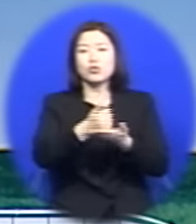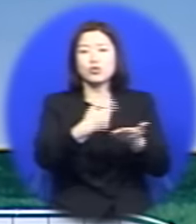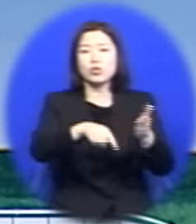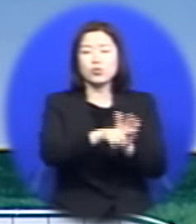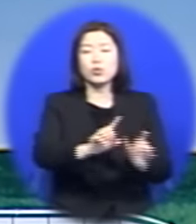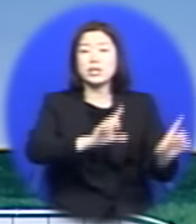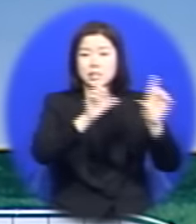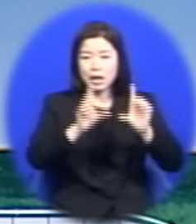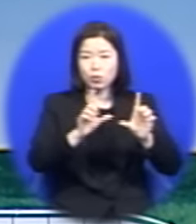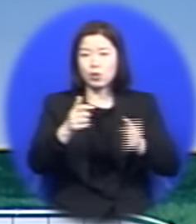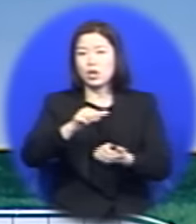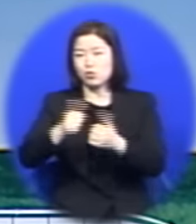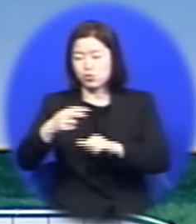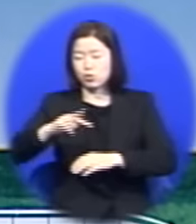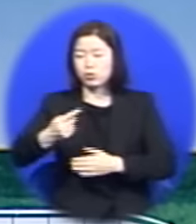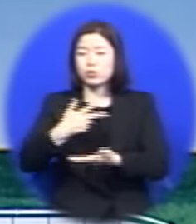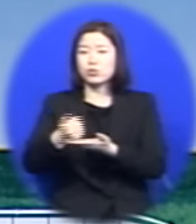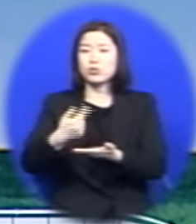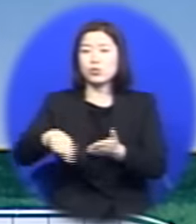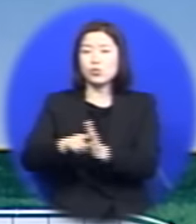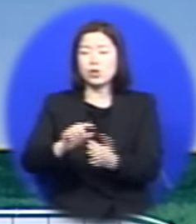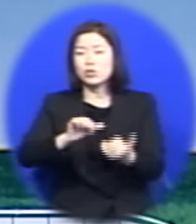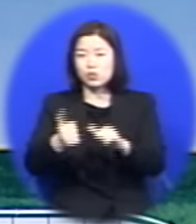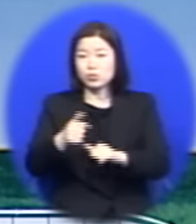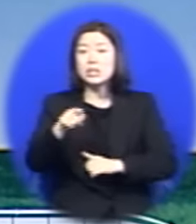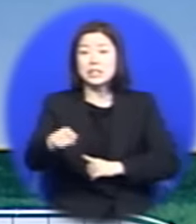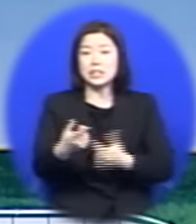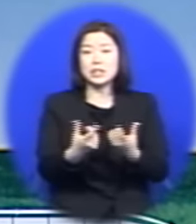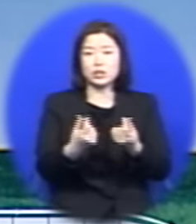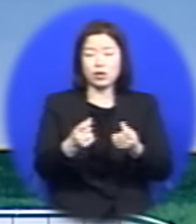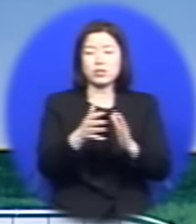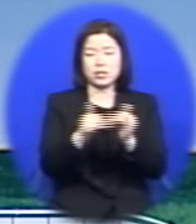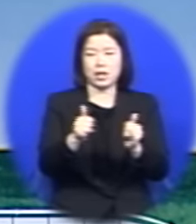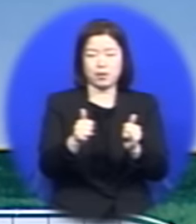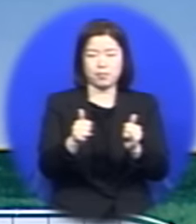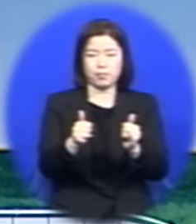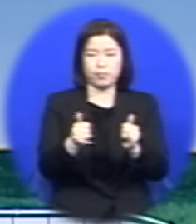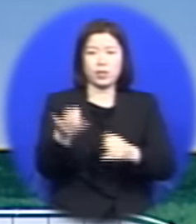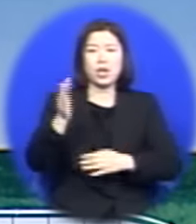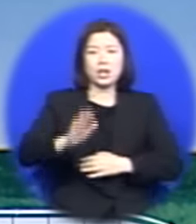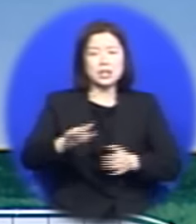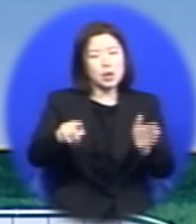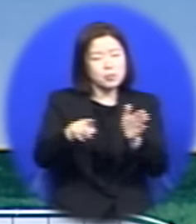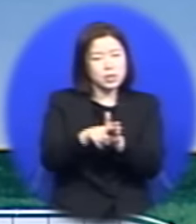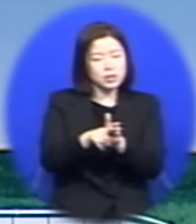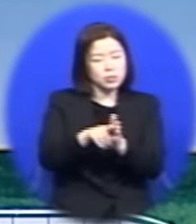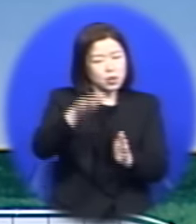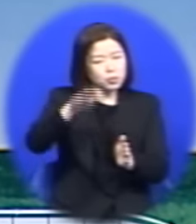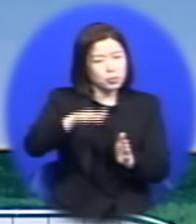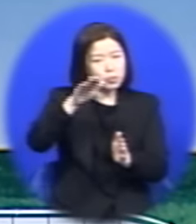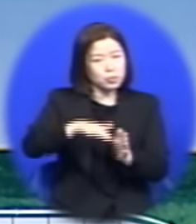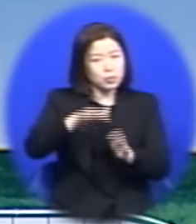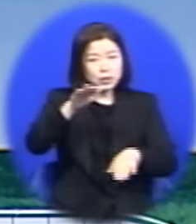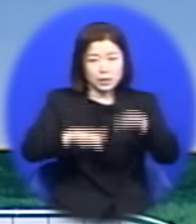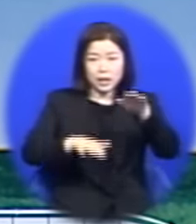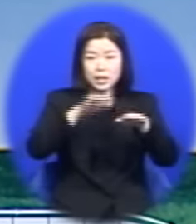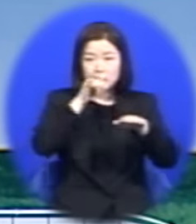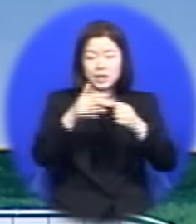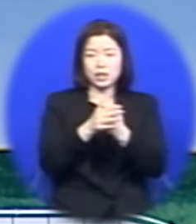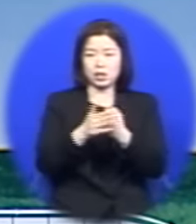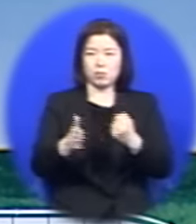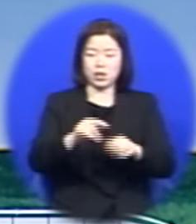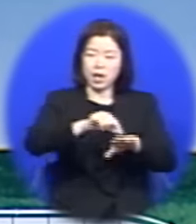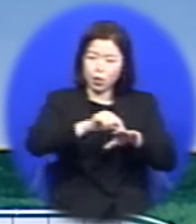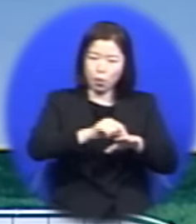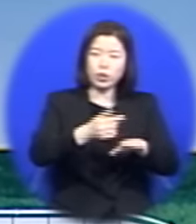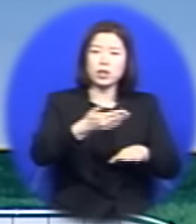위해서 죽는 그런 사람들이었습니다. 그런데 믿음의 수준이 차이가 나다 보니까